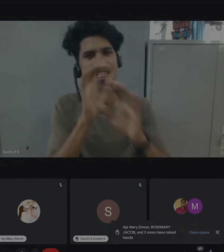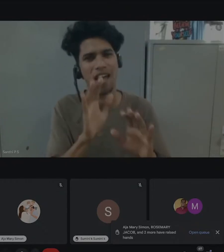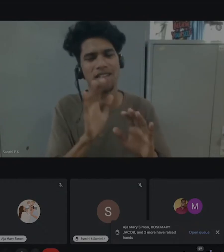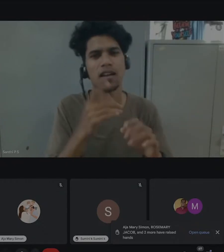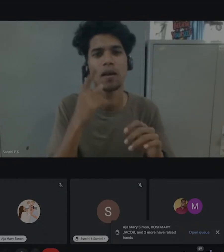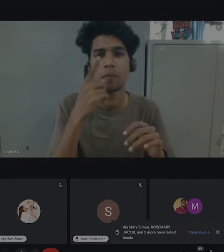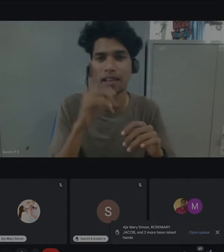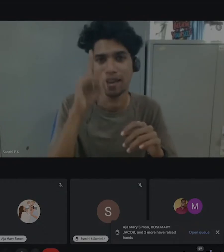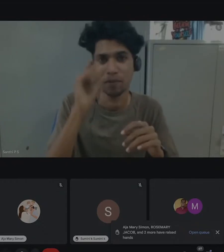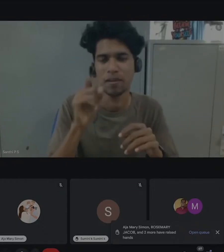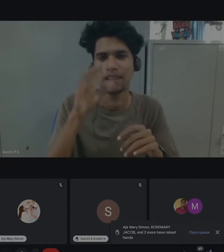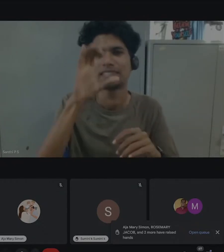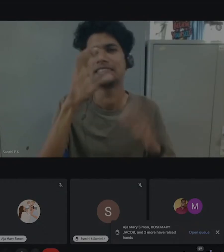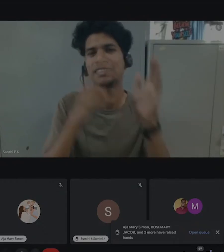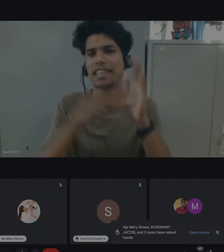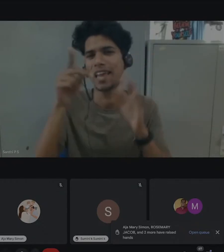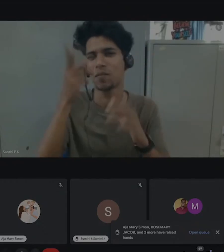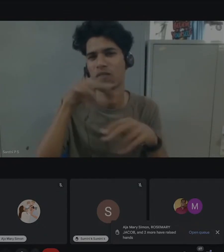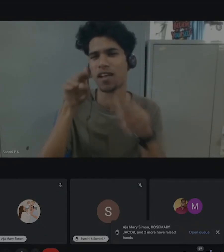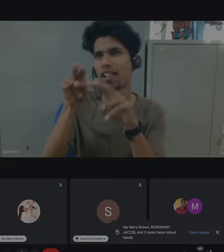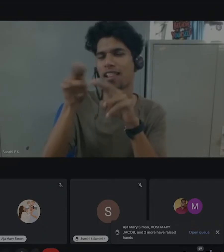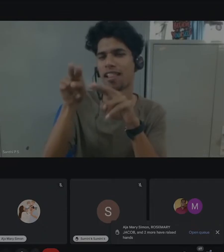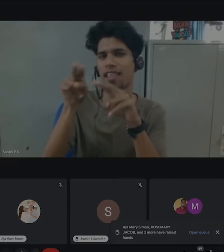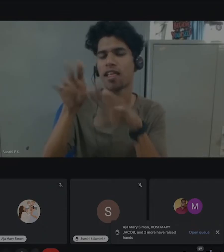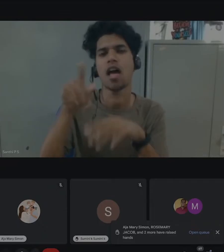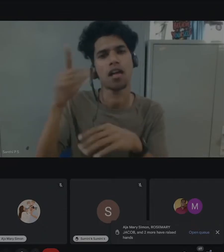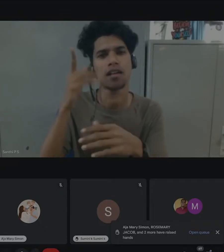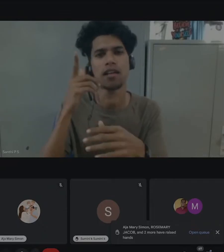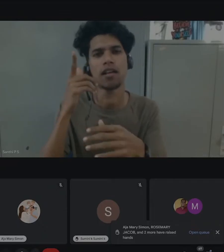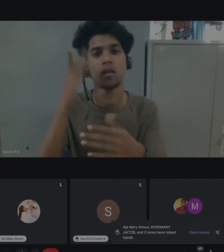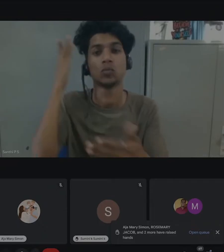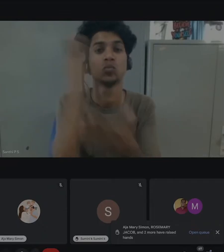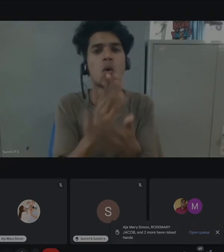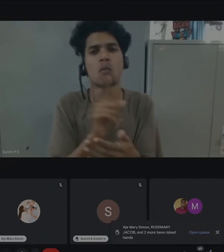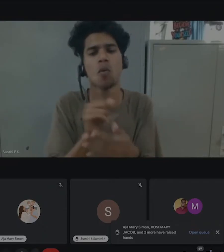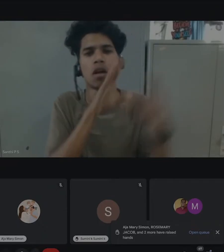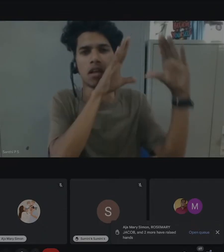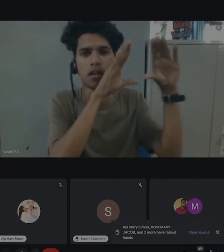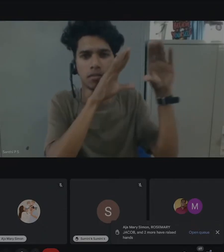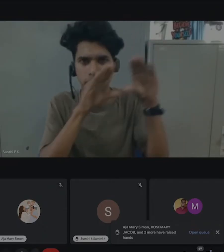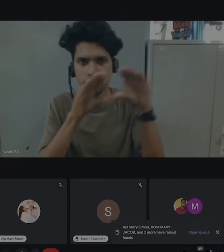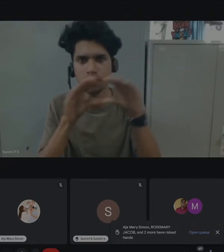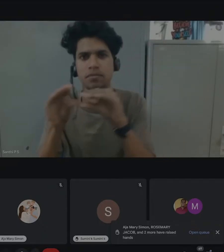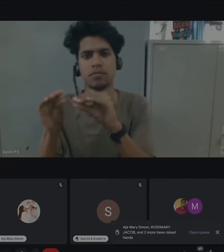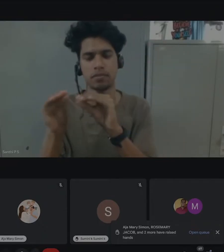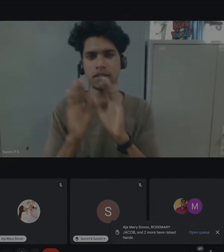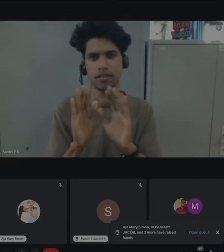ആ കാർട്ടൂൺ കാണുന്നത് അങ്ങ് നിർത്തുക എന്നുള്ളതാണ്, കുറയ്ക്കുക എന്നുള്ളതല്ല. കാര്യം ഇത്രയും ഡിലേ ഉള്ള സ്ഥിതിക്ക് ഇനിയും